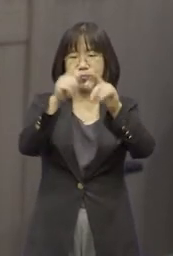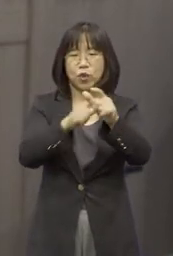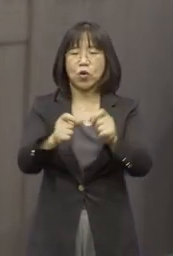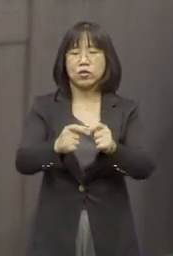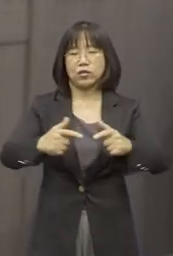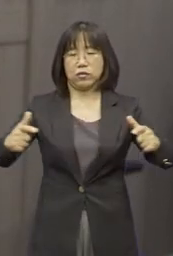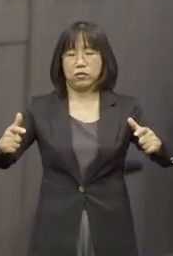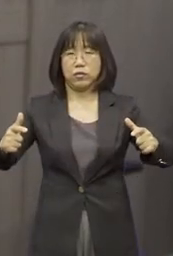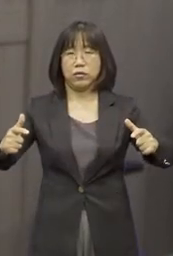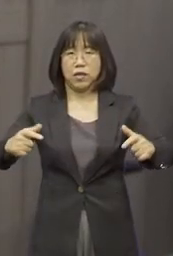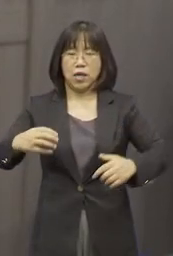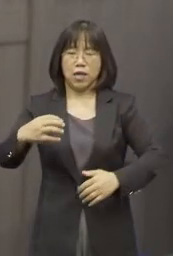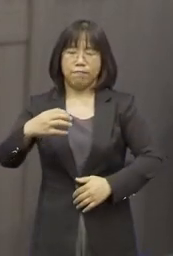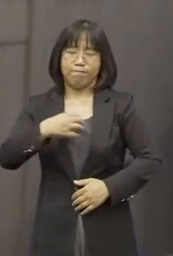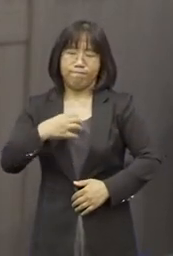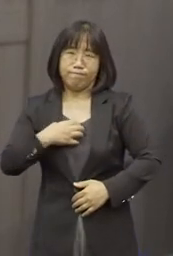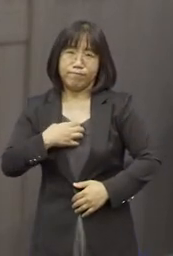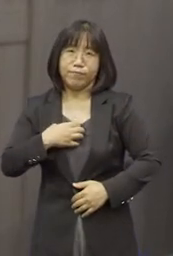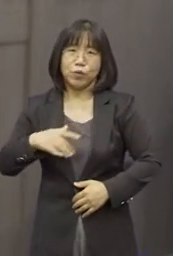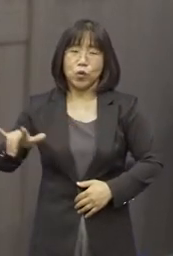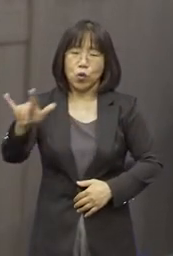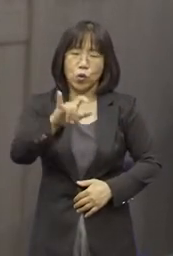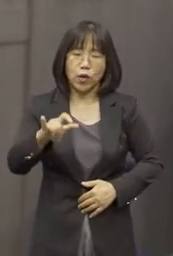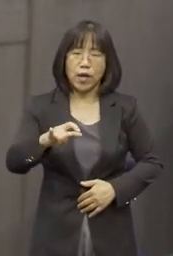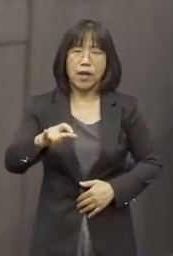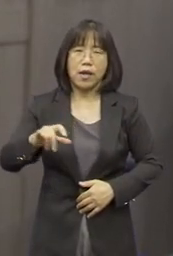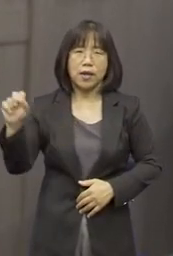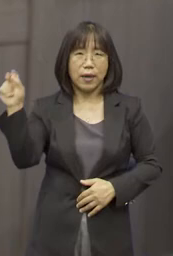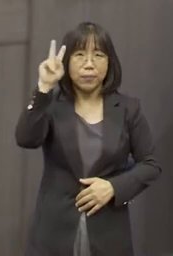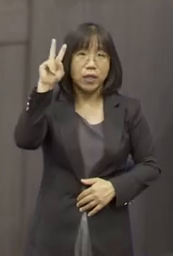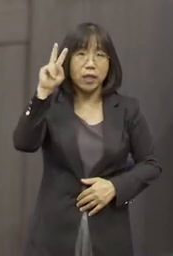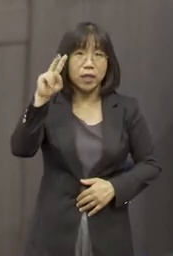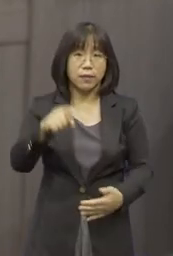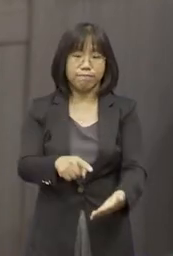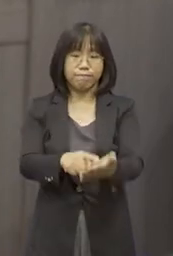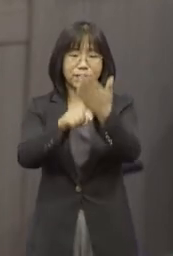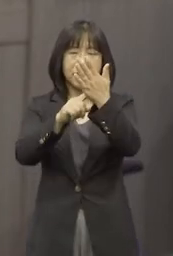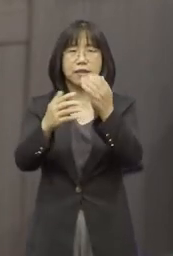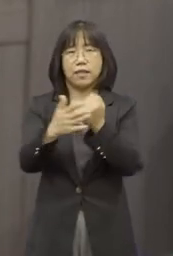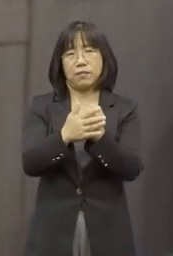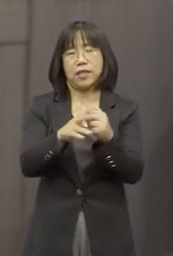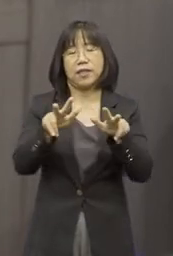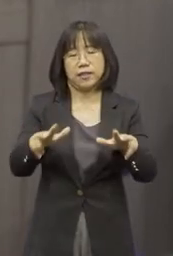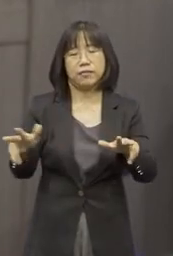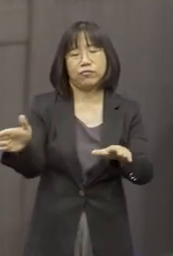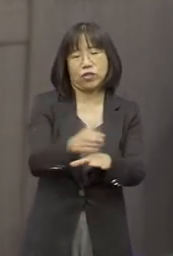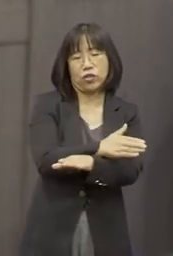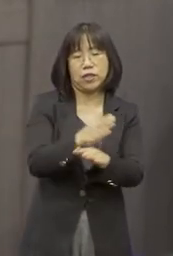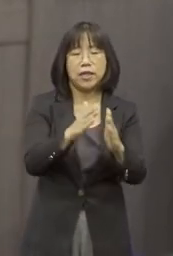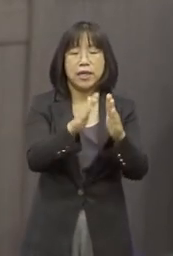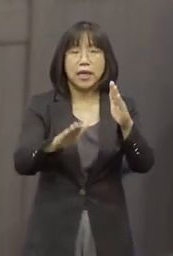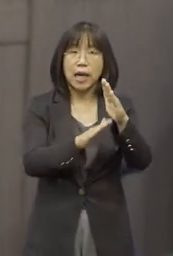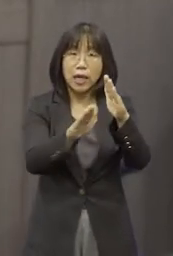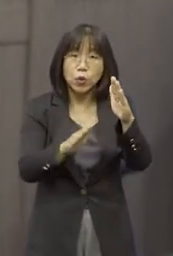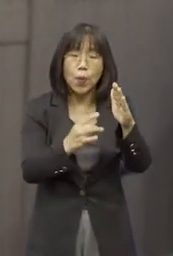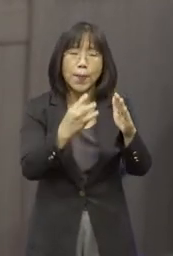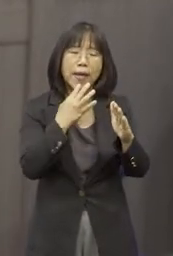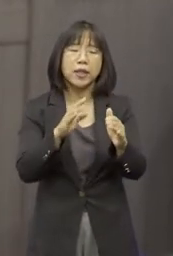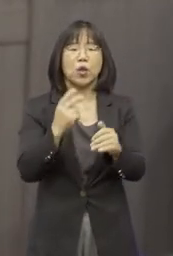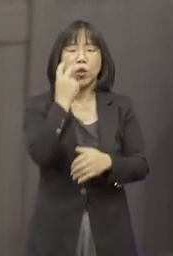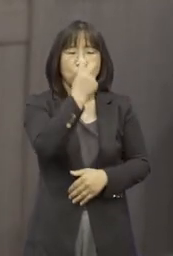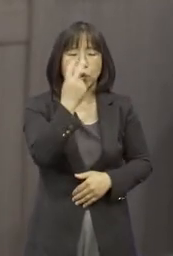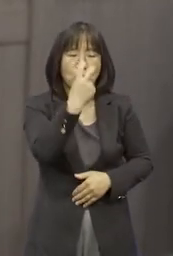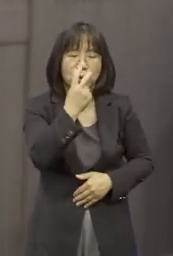고령화, 코로나19와 같은 갑작스러운 사회적 위기 상황 발생 등 시대적인 변화로 이제는 가족